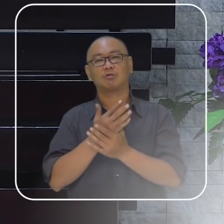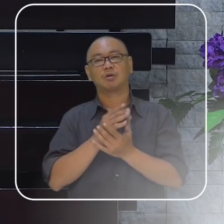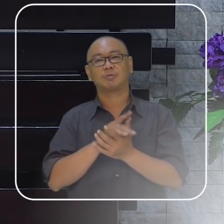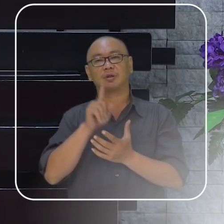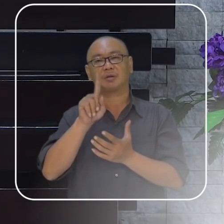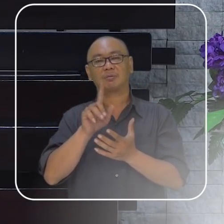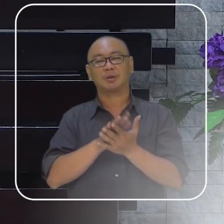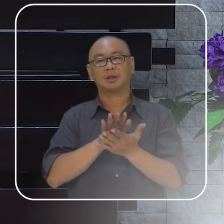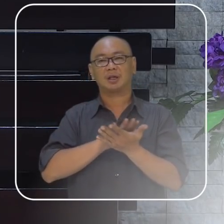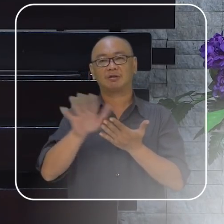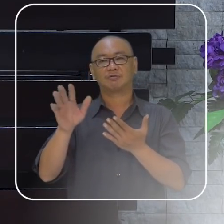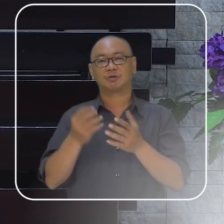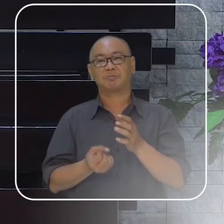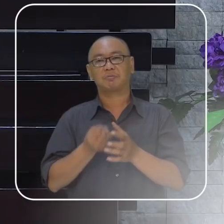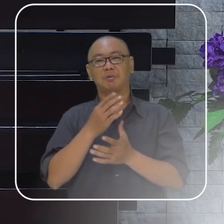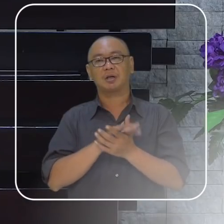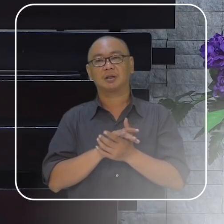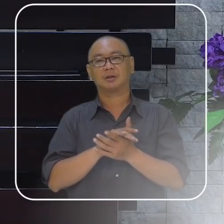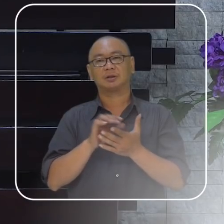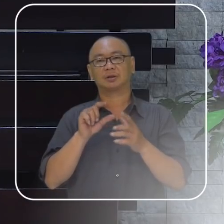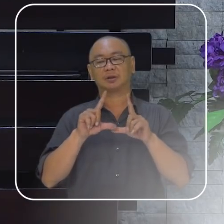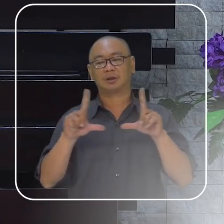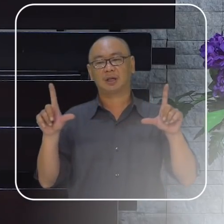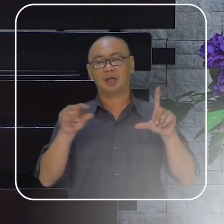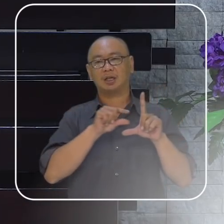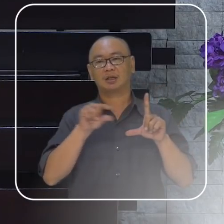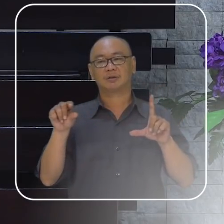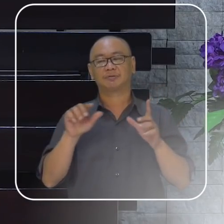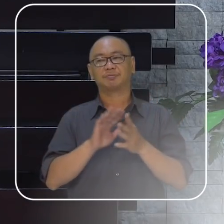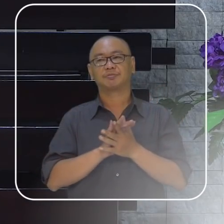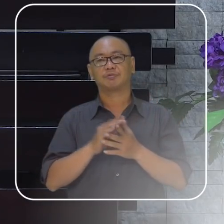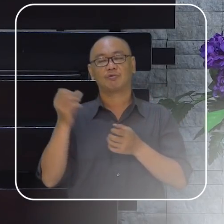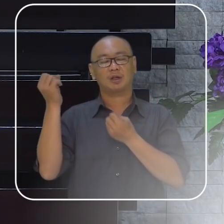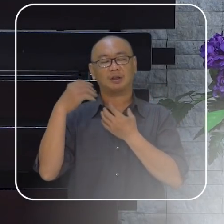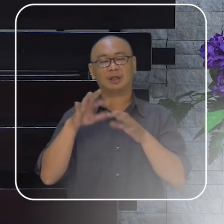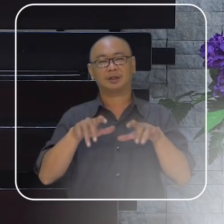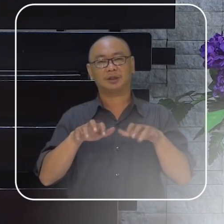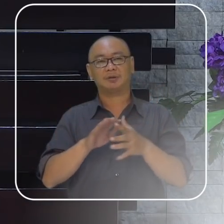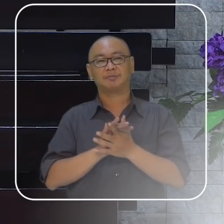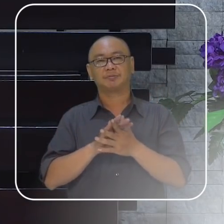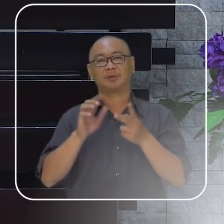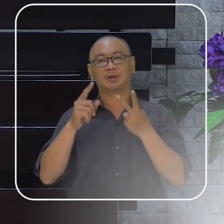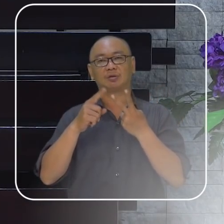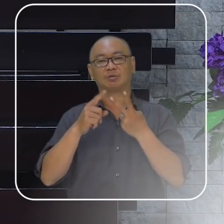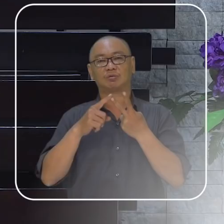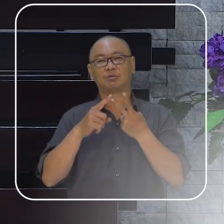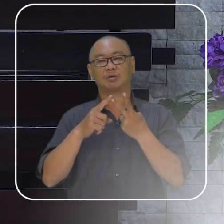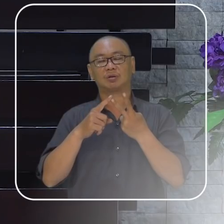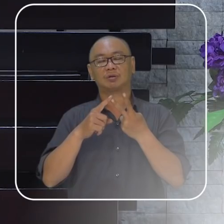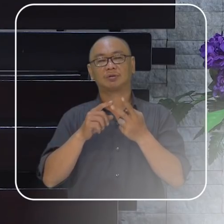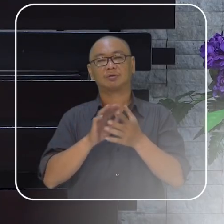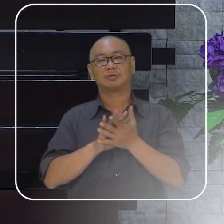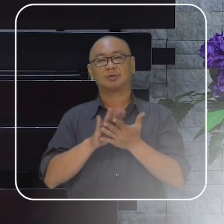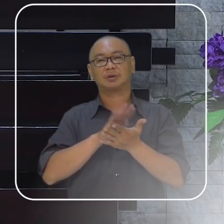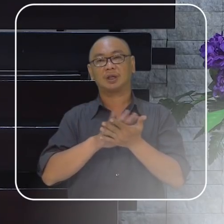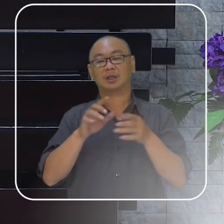pertama, transfer ke rekening bank yang tercantum di layar maupun dari warta digital. Yang kedua, scan